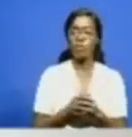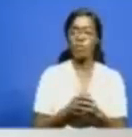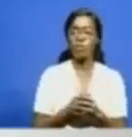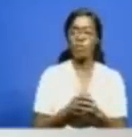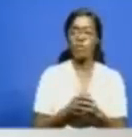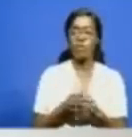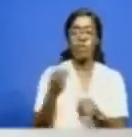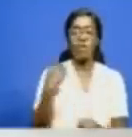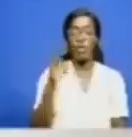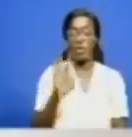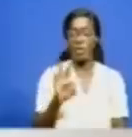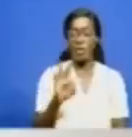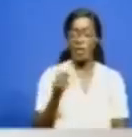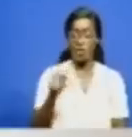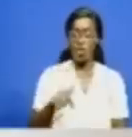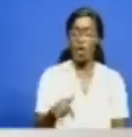La tatu, tuko hapa